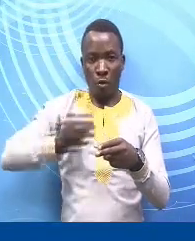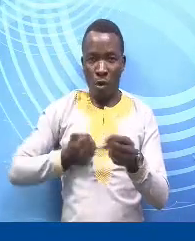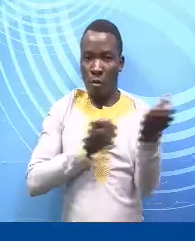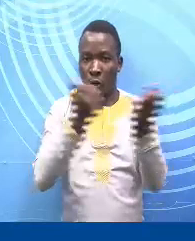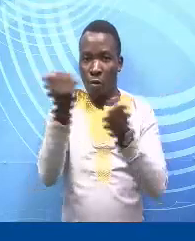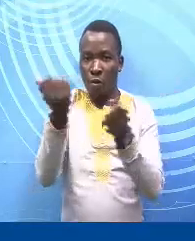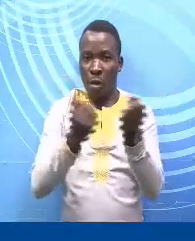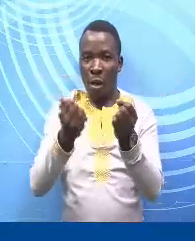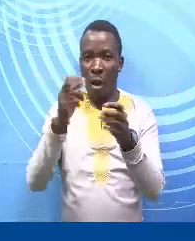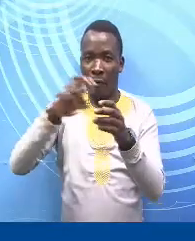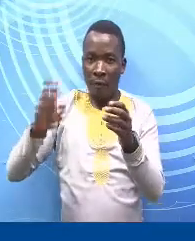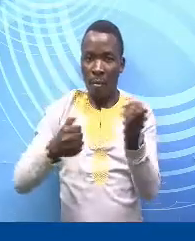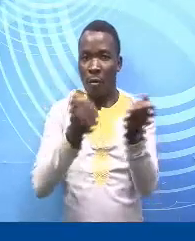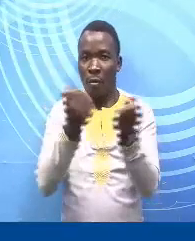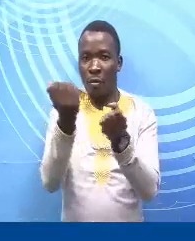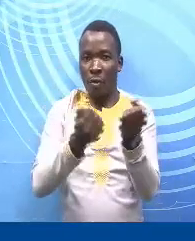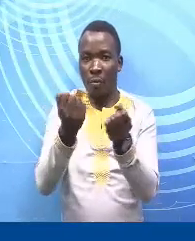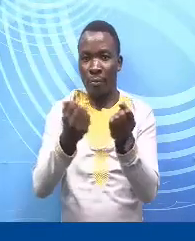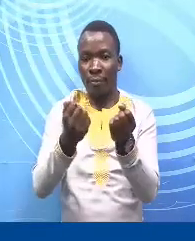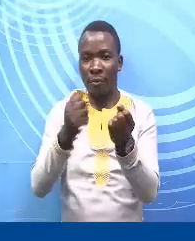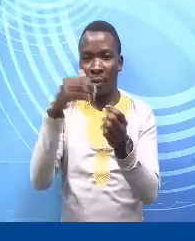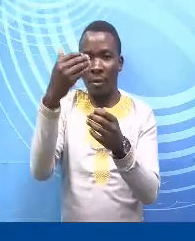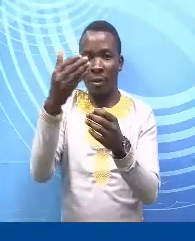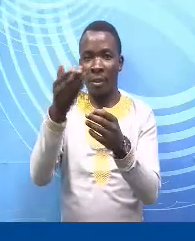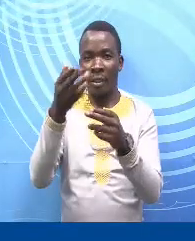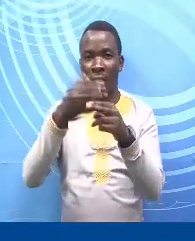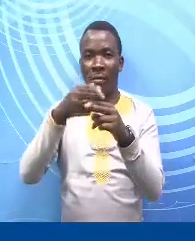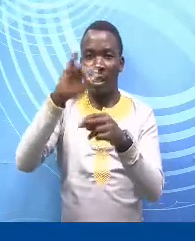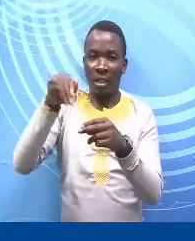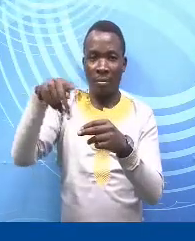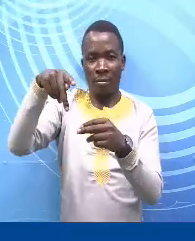imodoka akuramo akikarenge. Inkuru ni ya Imanira Nkunda Jean Paul.